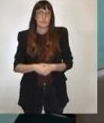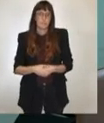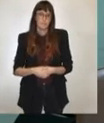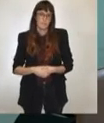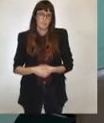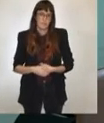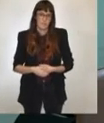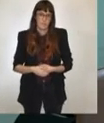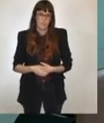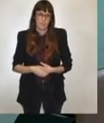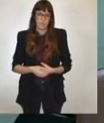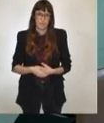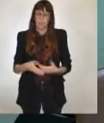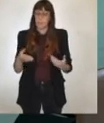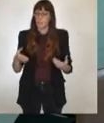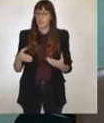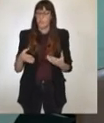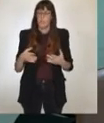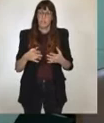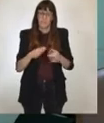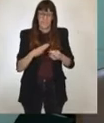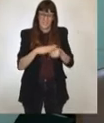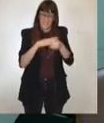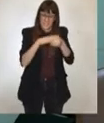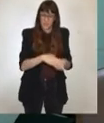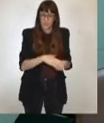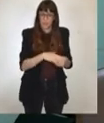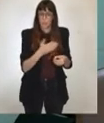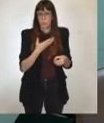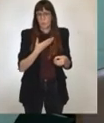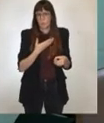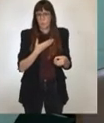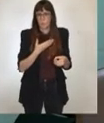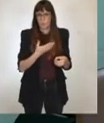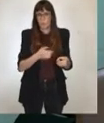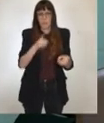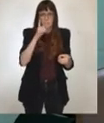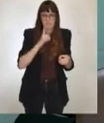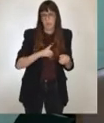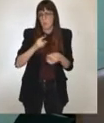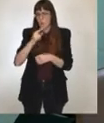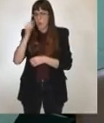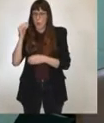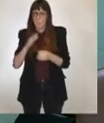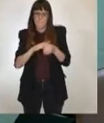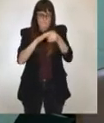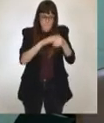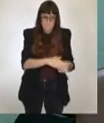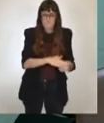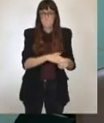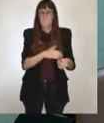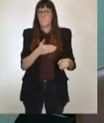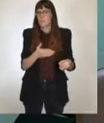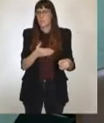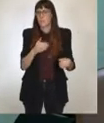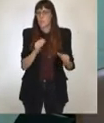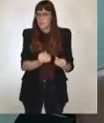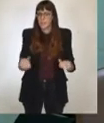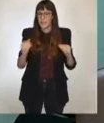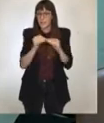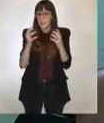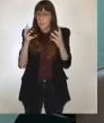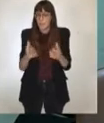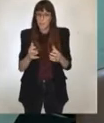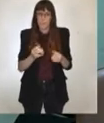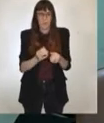est essentiel pour nous. L'égalité entre les femmes et les hommes est un principe d'égalité et c'est pas lutter contre une discrimination,